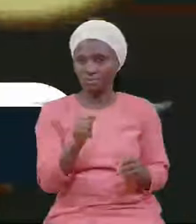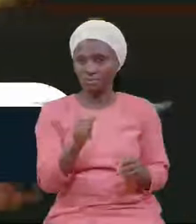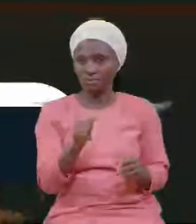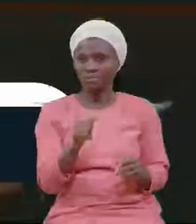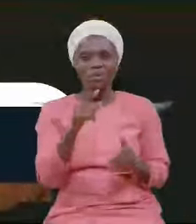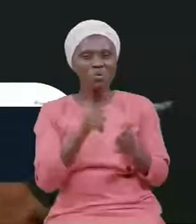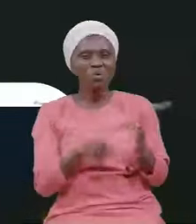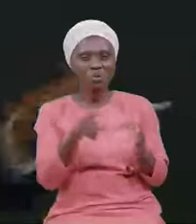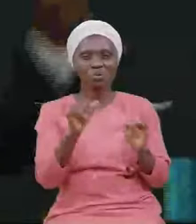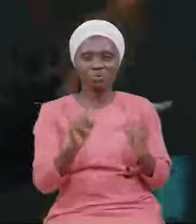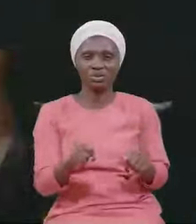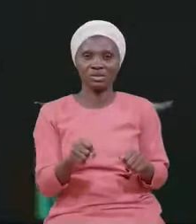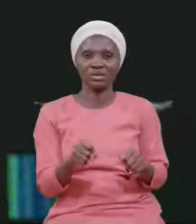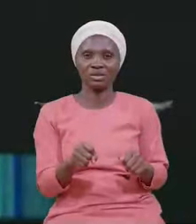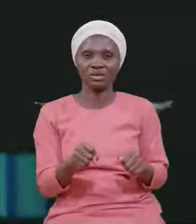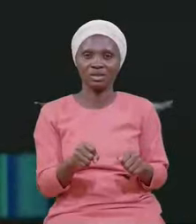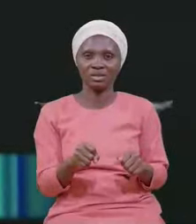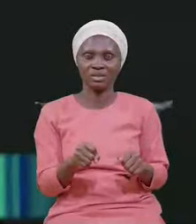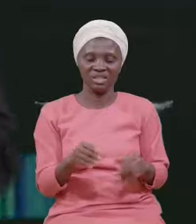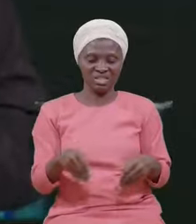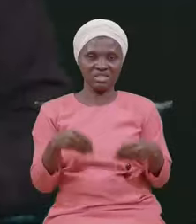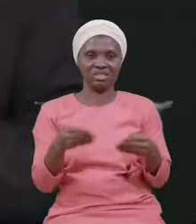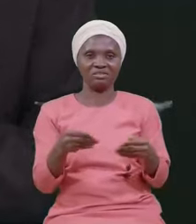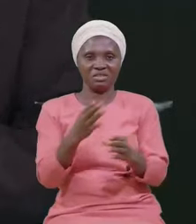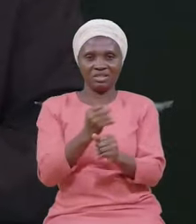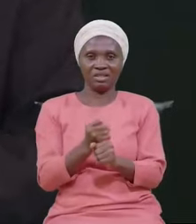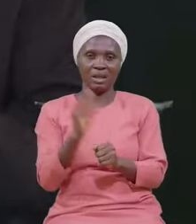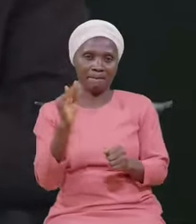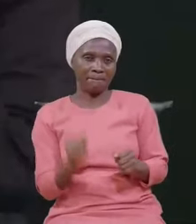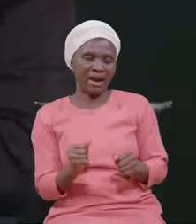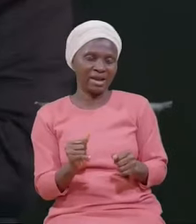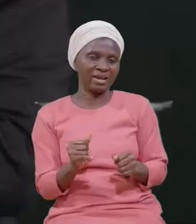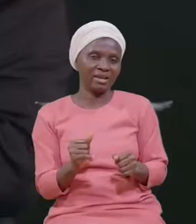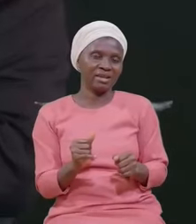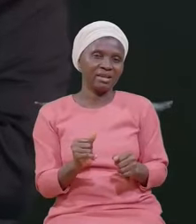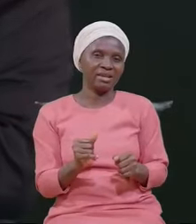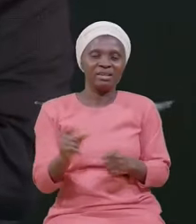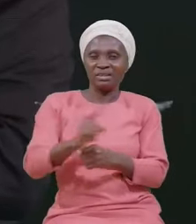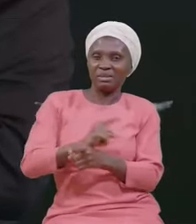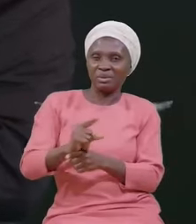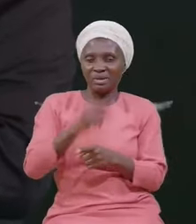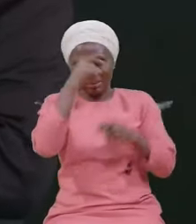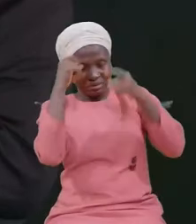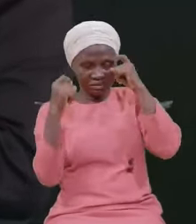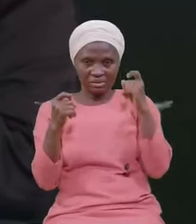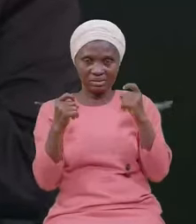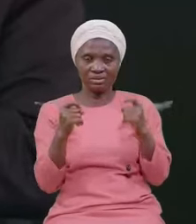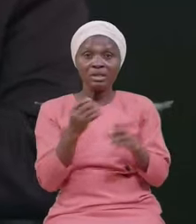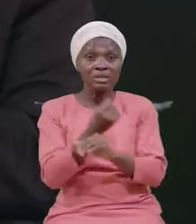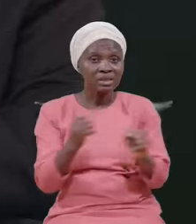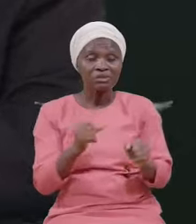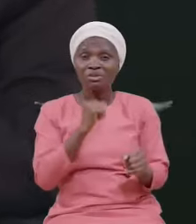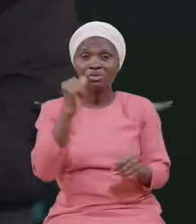C'est pas ce que tu peux creuser, par ta sueur et par ton travail. Le salut, ce n'est pas ce que tu peux